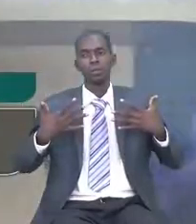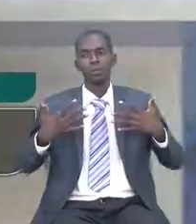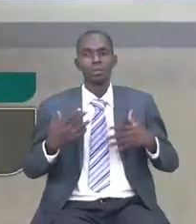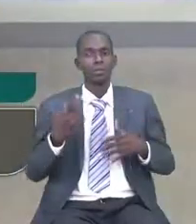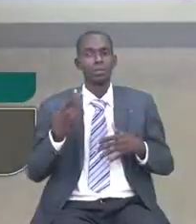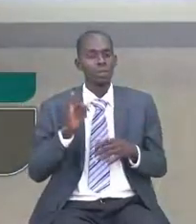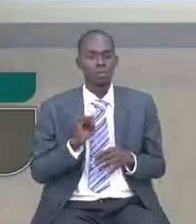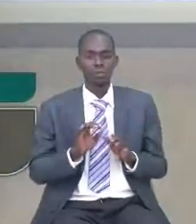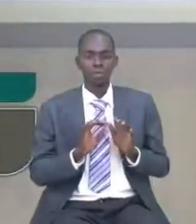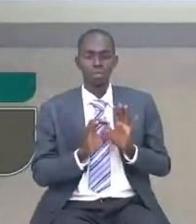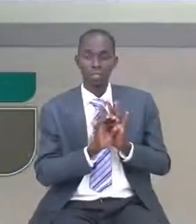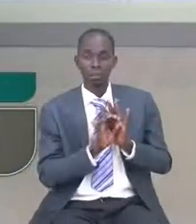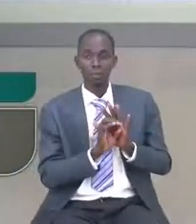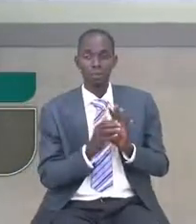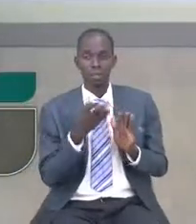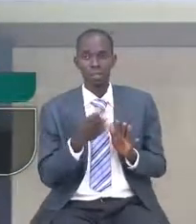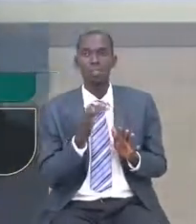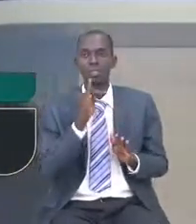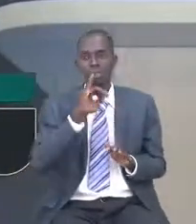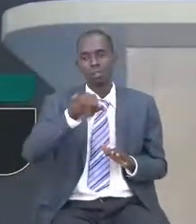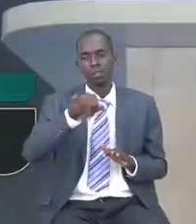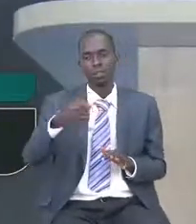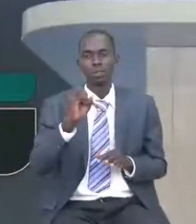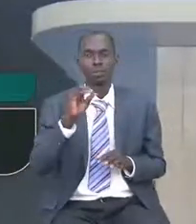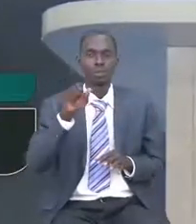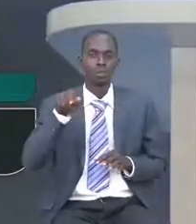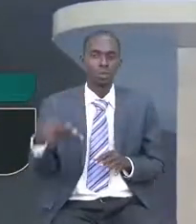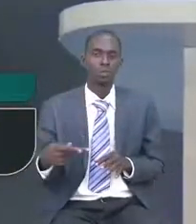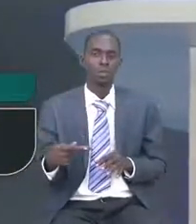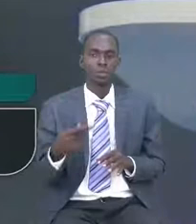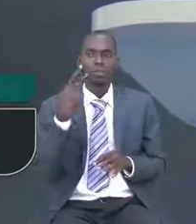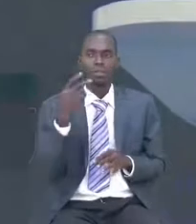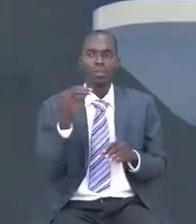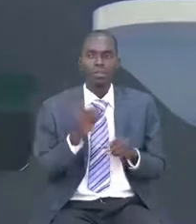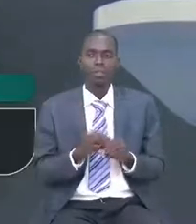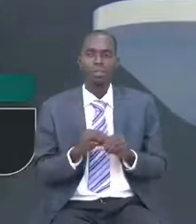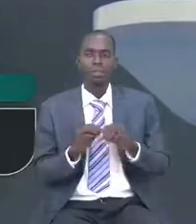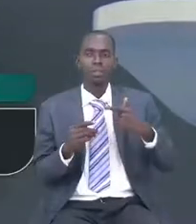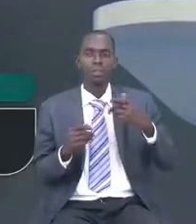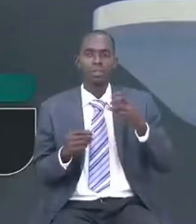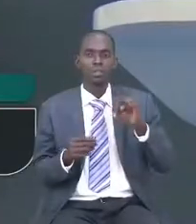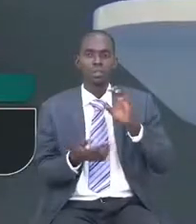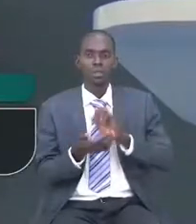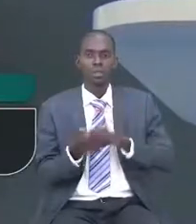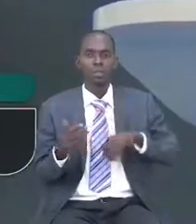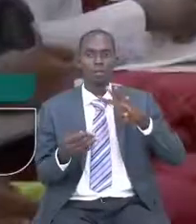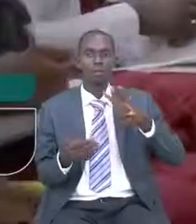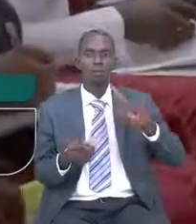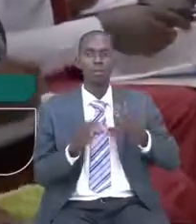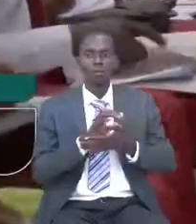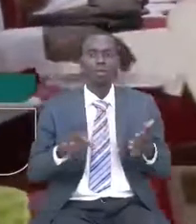Joseph pour ce point. En Genèse chapitre 41, verset